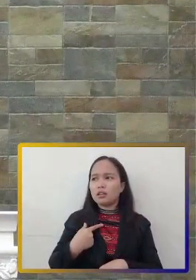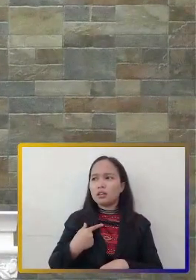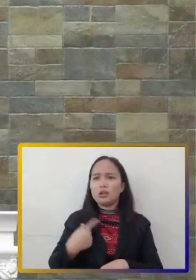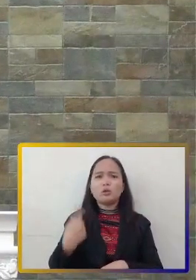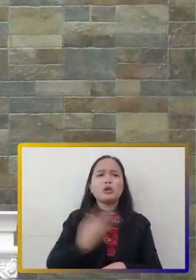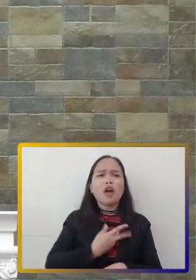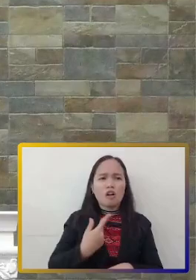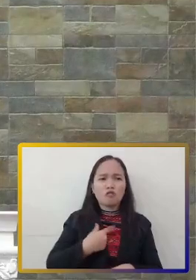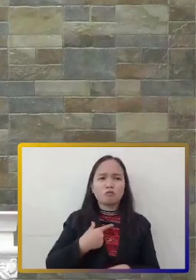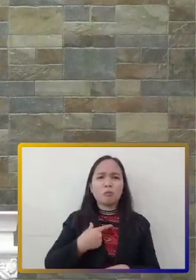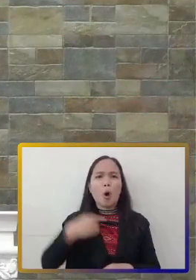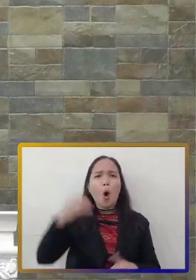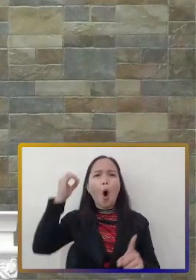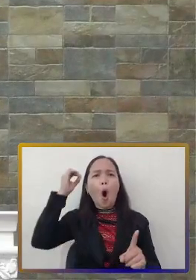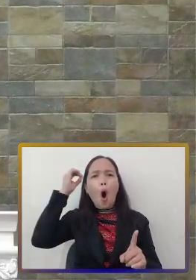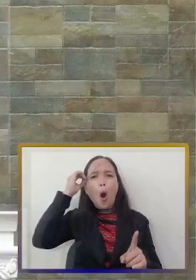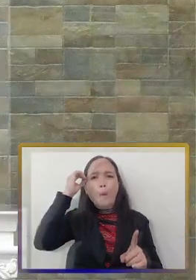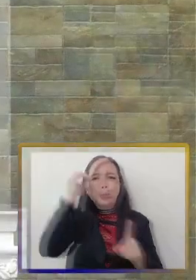tao